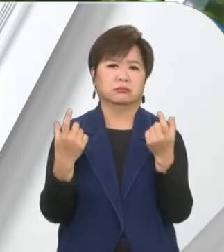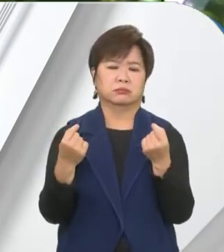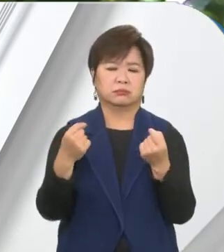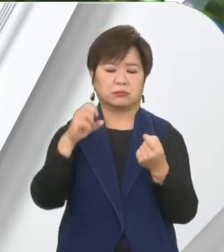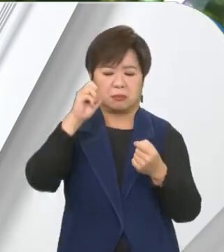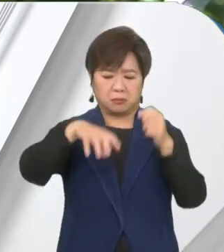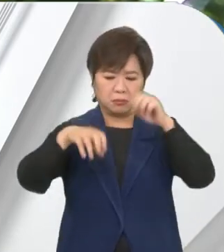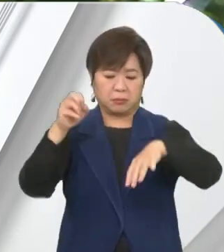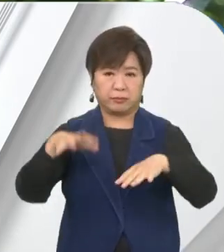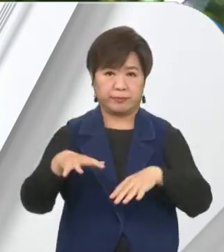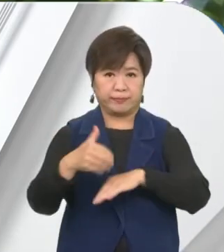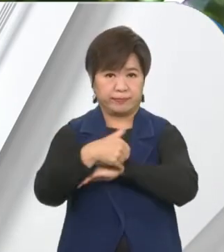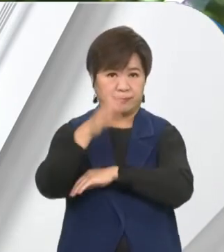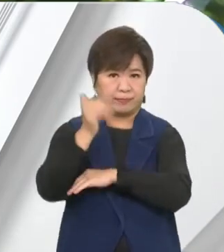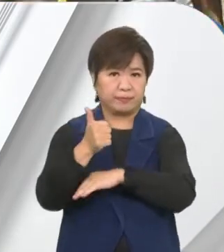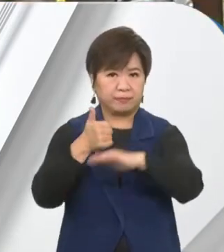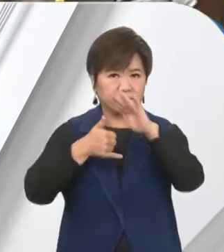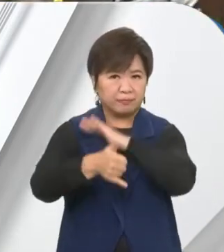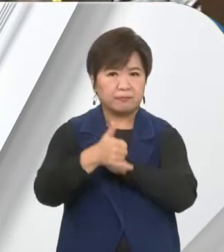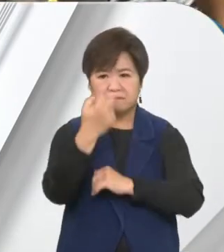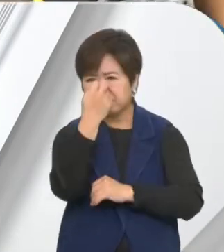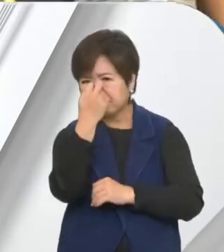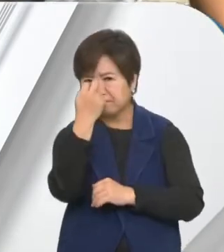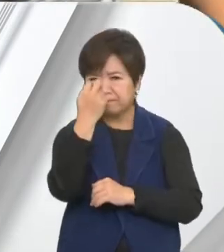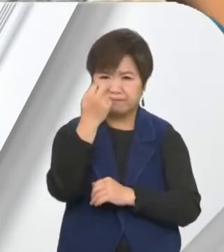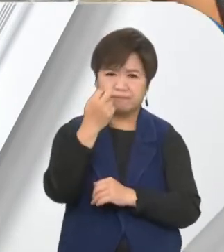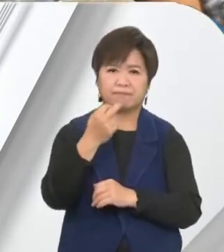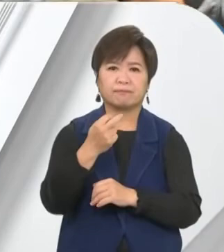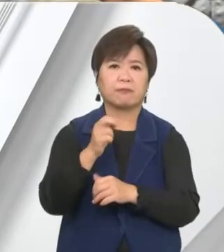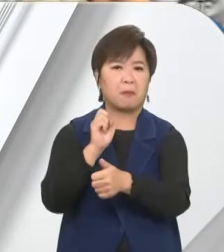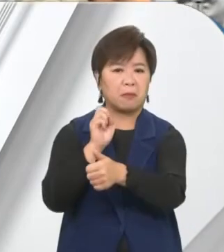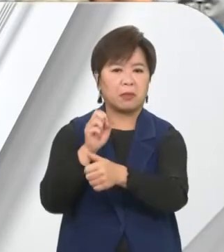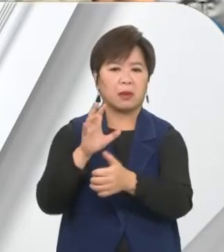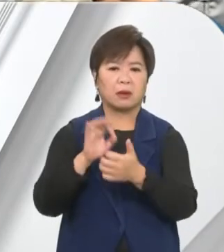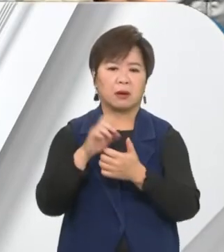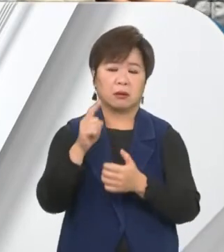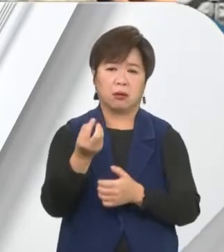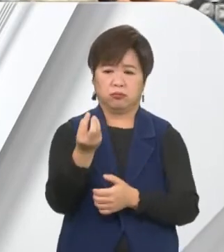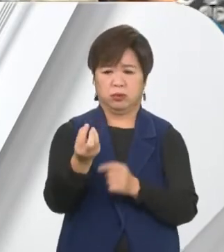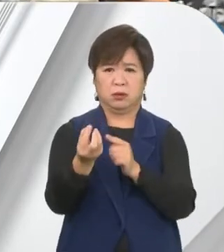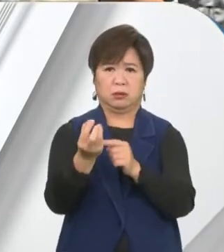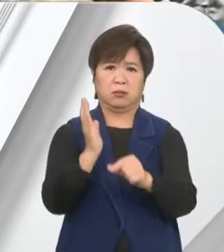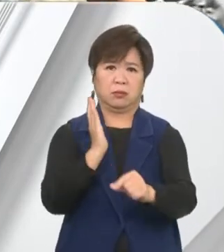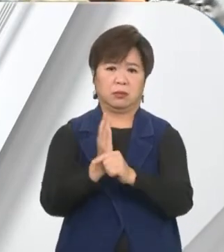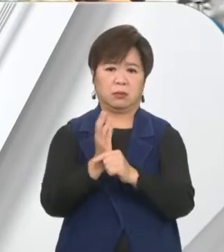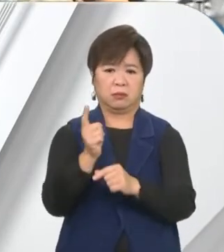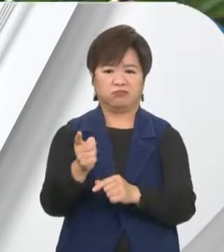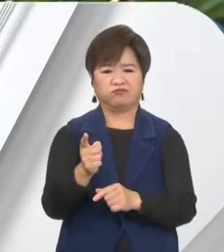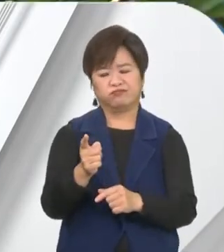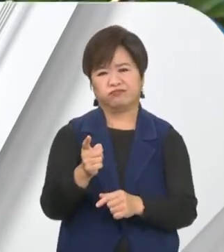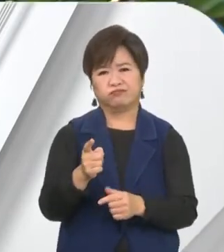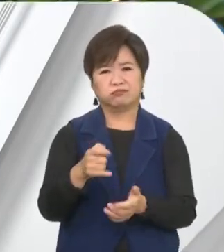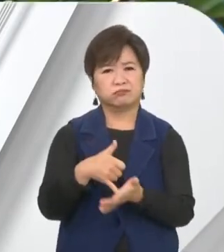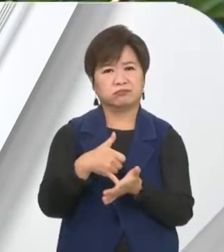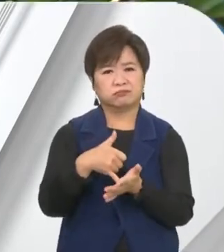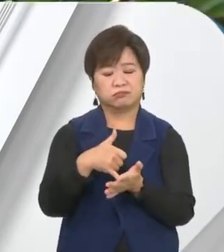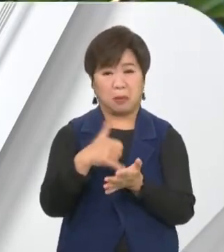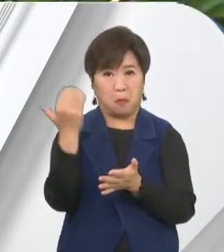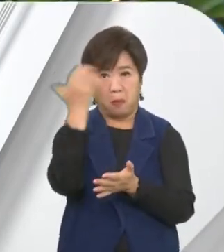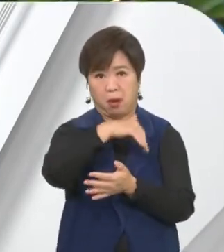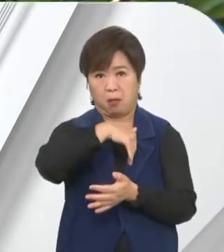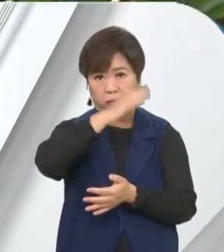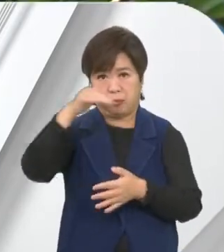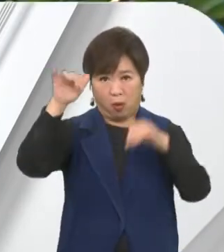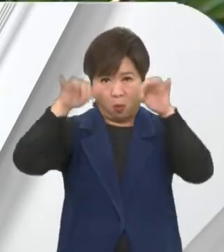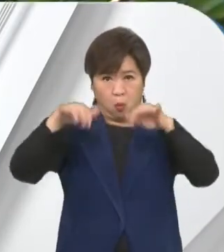苗栗县从持有场每到甘麦园来看，农民表示甘麦长都该打籽，果子长大就很当细粒，没想到三期因落胎已